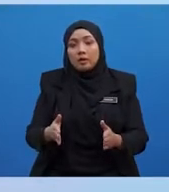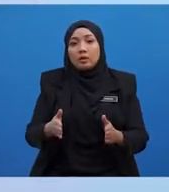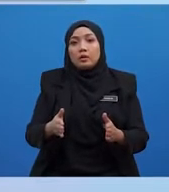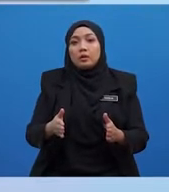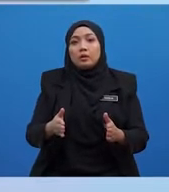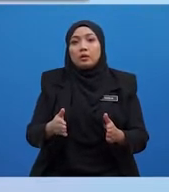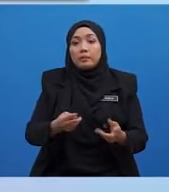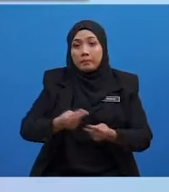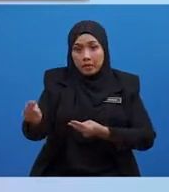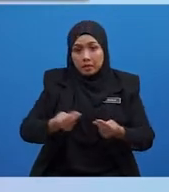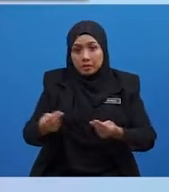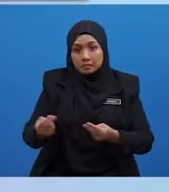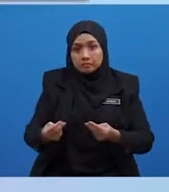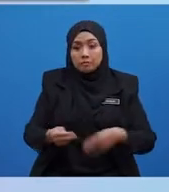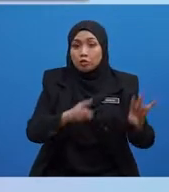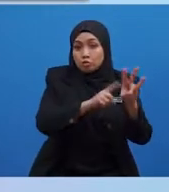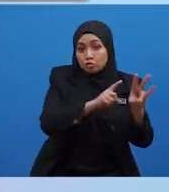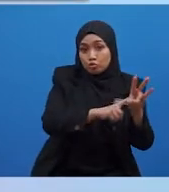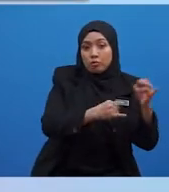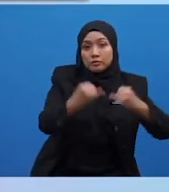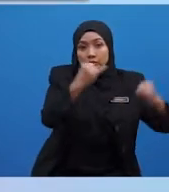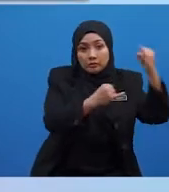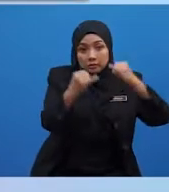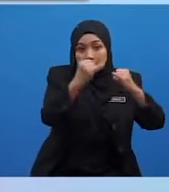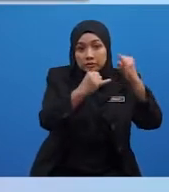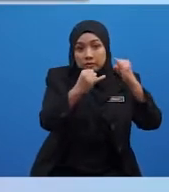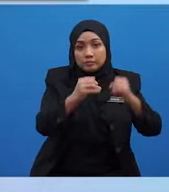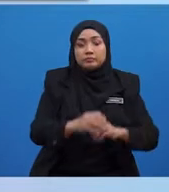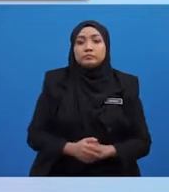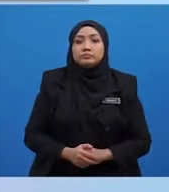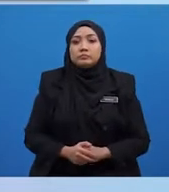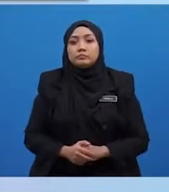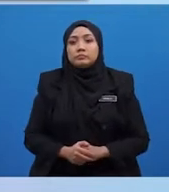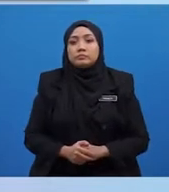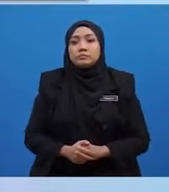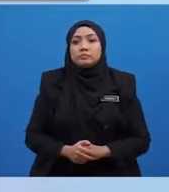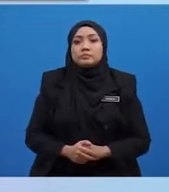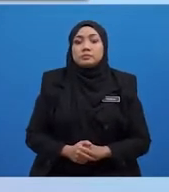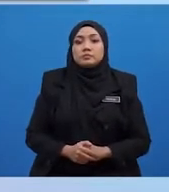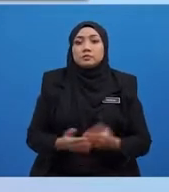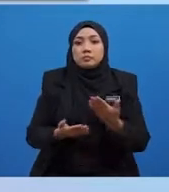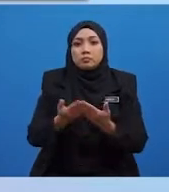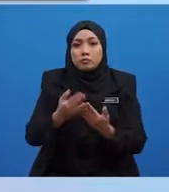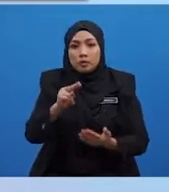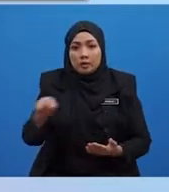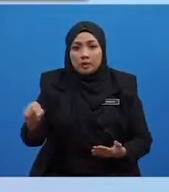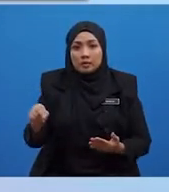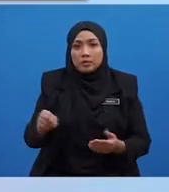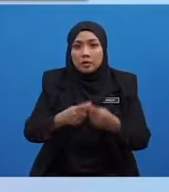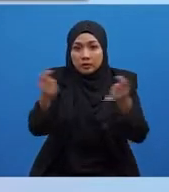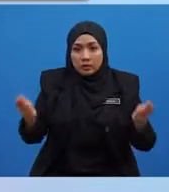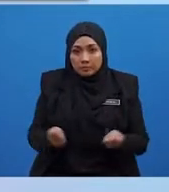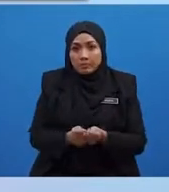Infrastruktur. Kemudahan sedia ada pada lokasi yang dipilih mestilah memberi kelebihan kepada